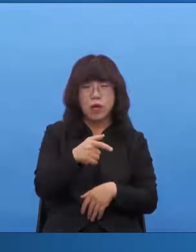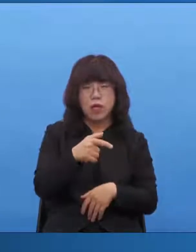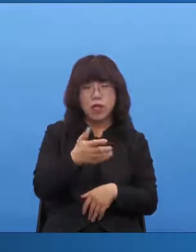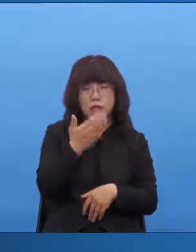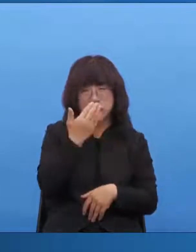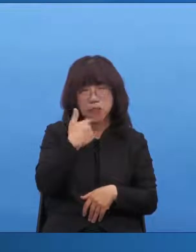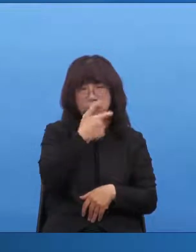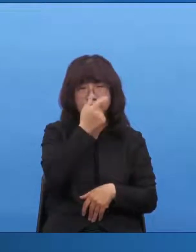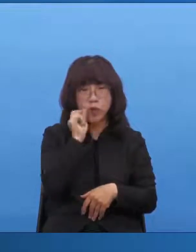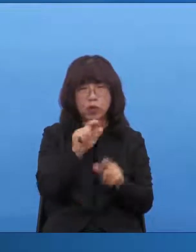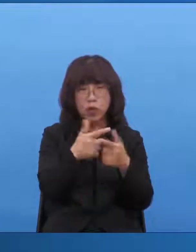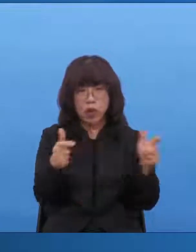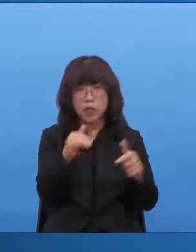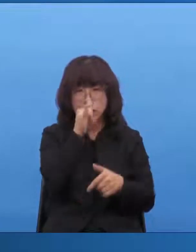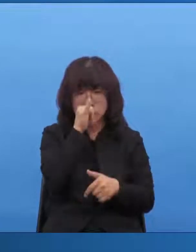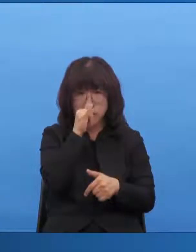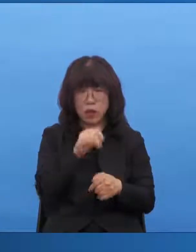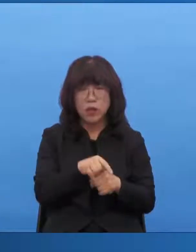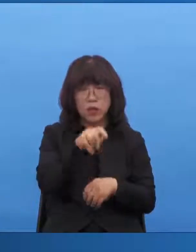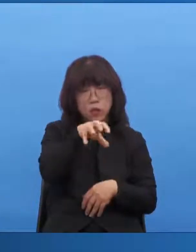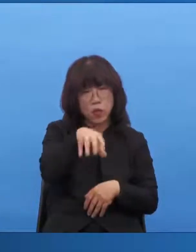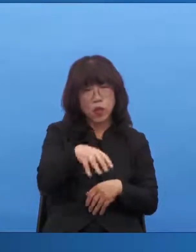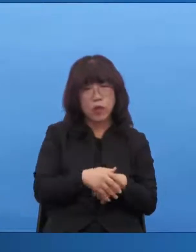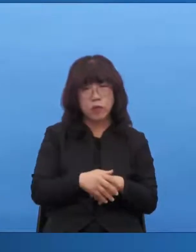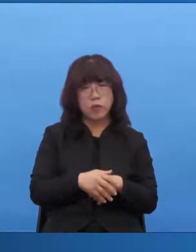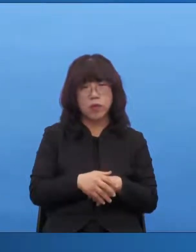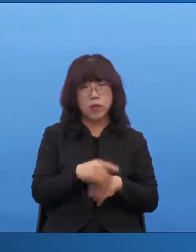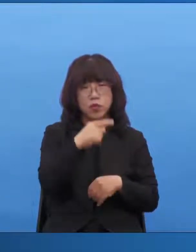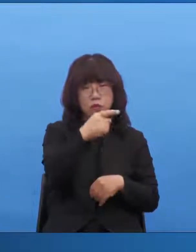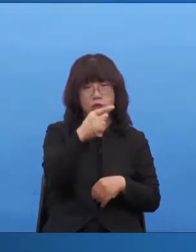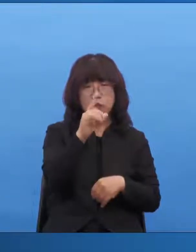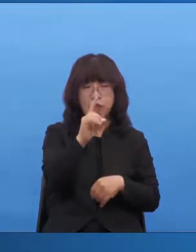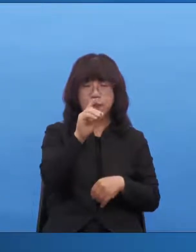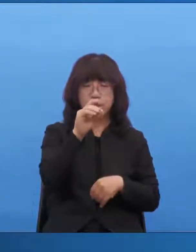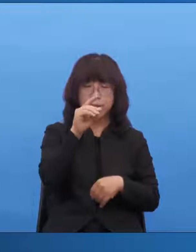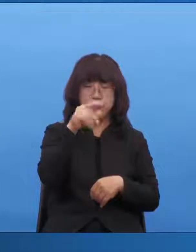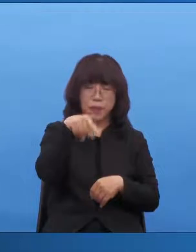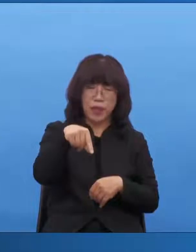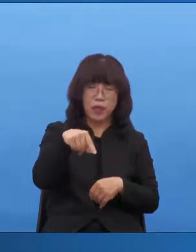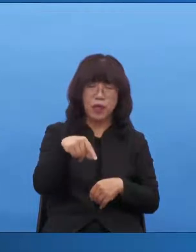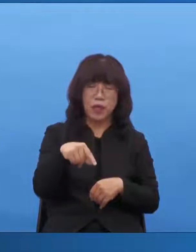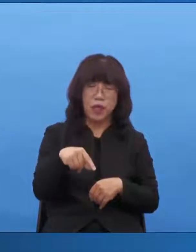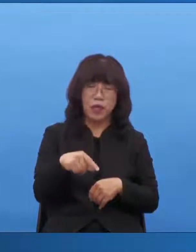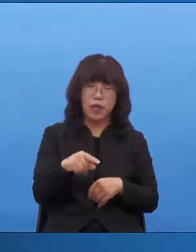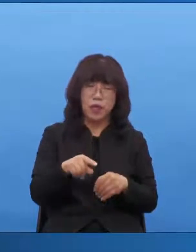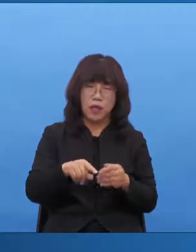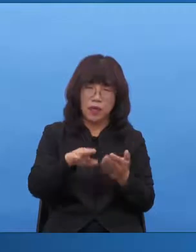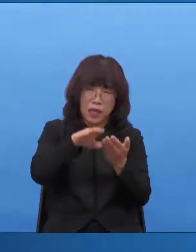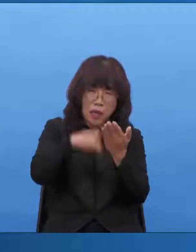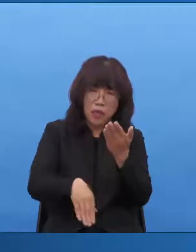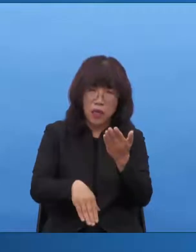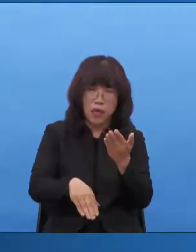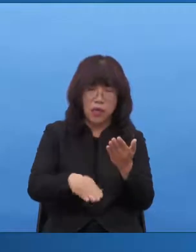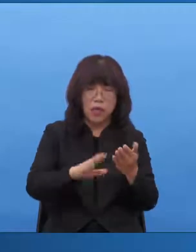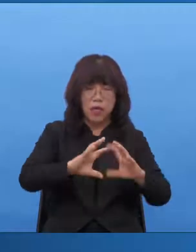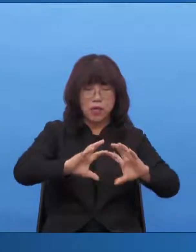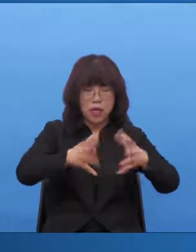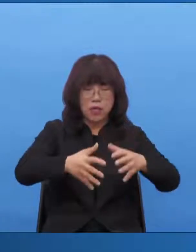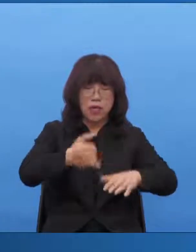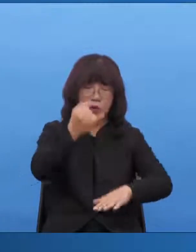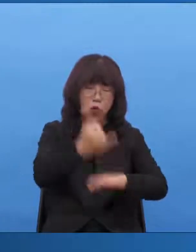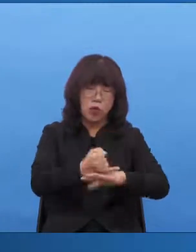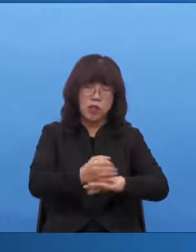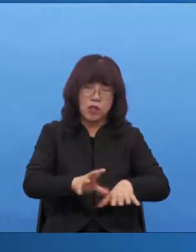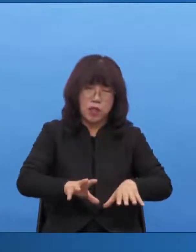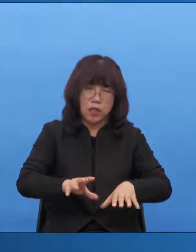직면하고 있습니다. 말라위의 GDP 순위는 세계 147위로 하루에 2달러도 되지 않는 돈으로 살아가는 세계에서 가장 가난한 나라 중